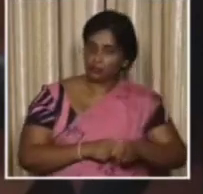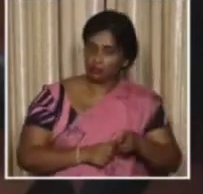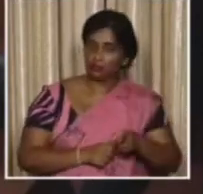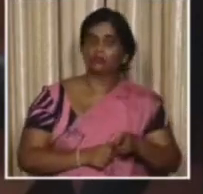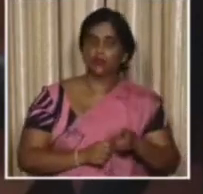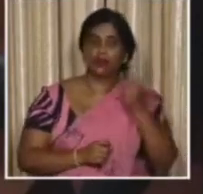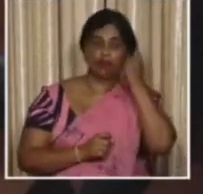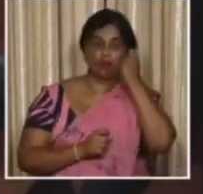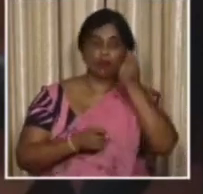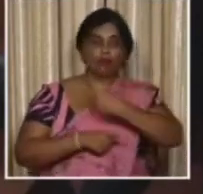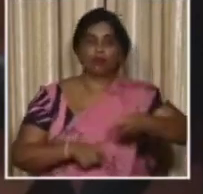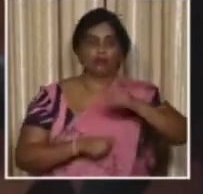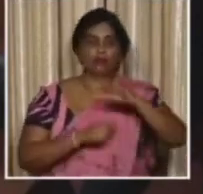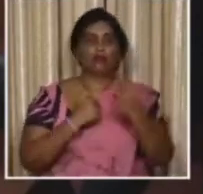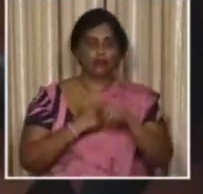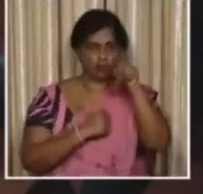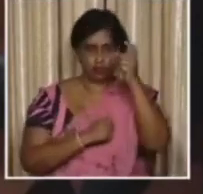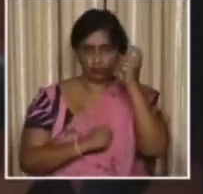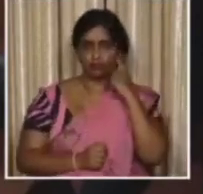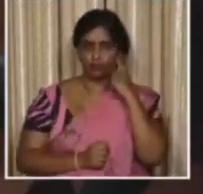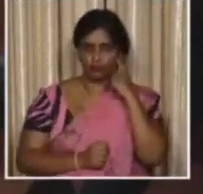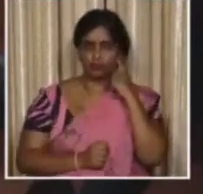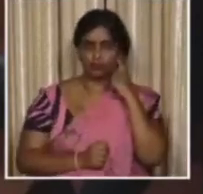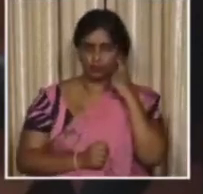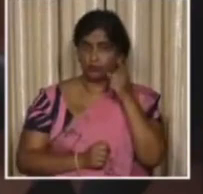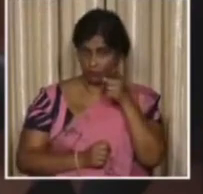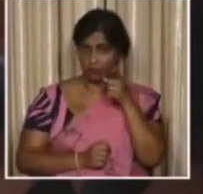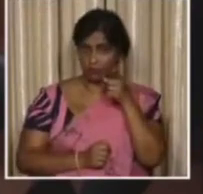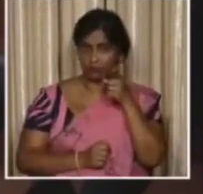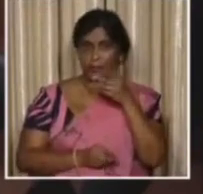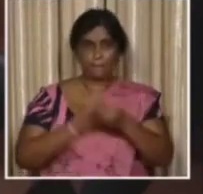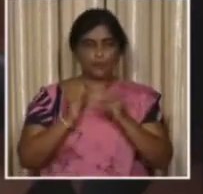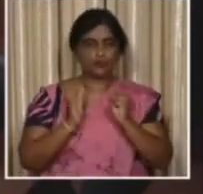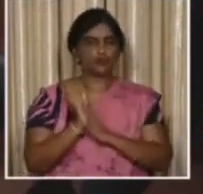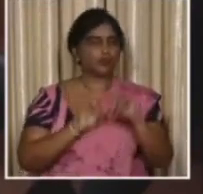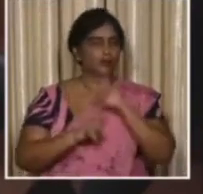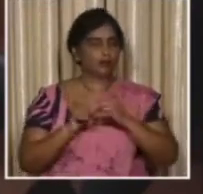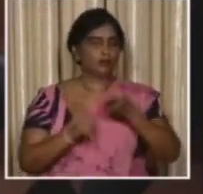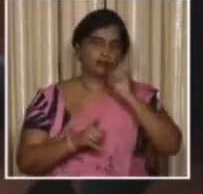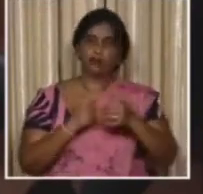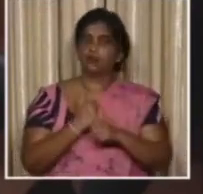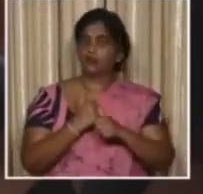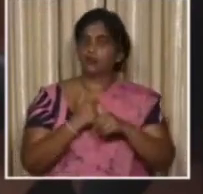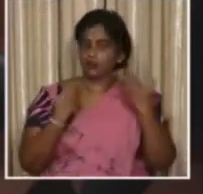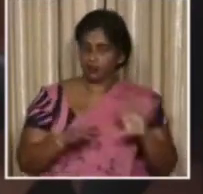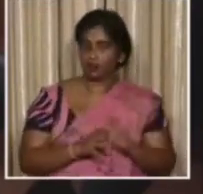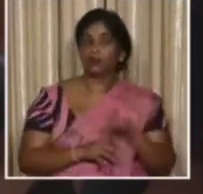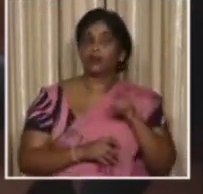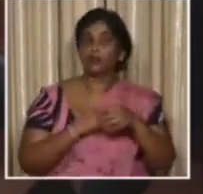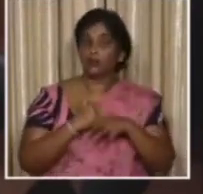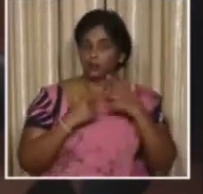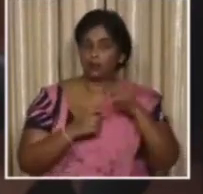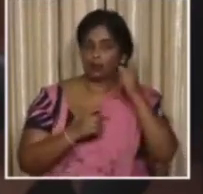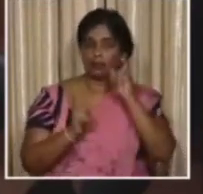nat, yojana itu nama sakas kara, obat mau dana nama, nih de business committee esi, nih de yojana mau sakas kara. ඒ සකස්